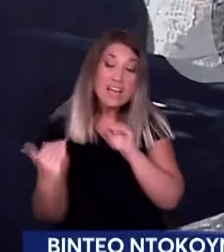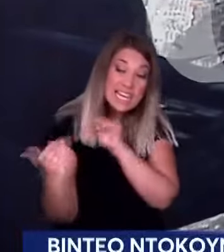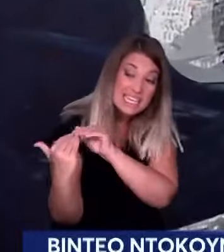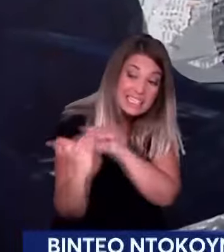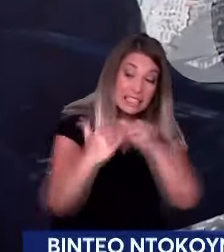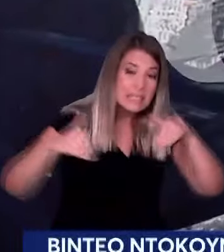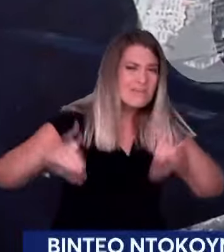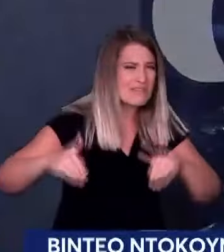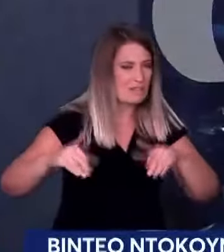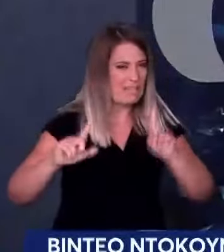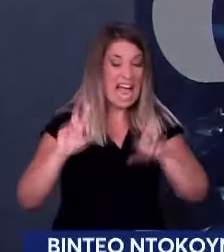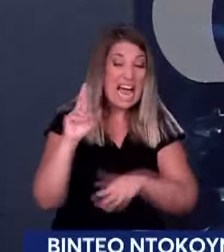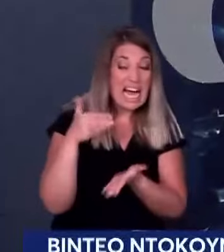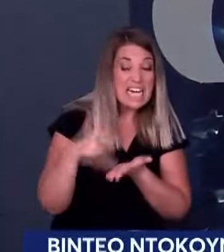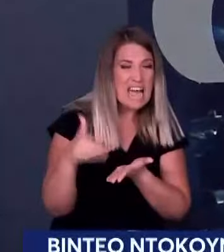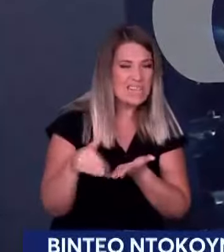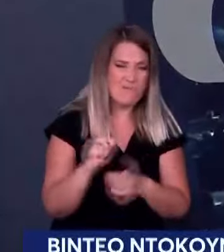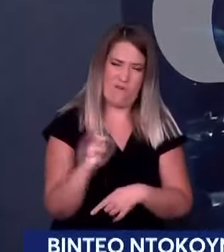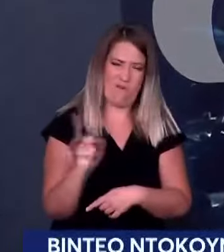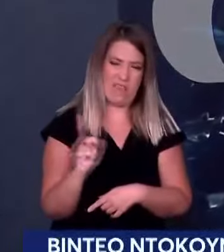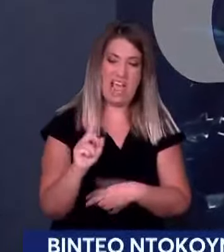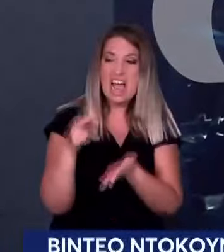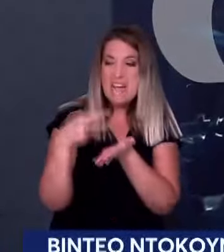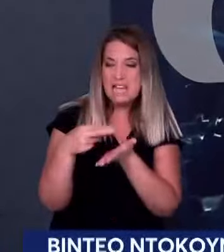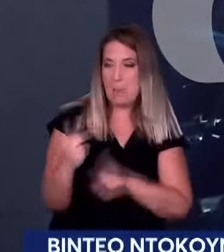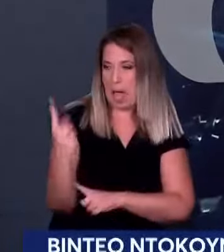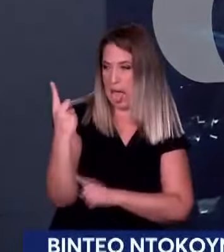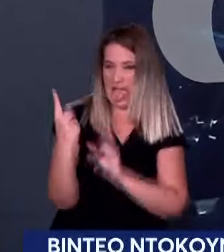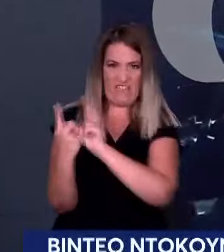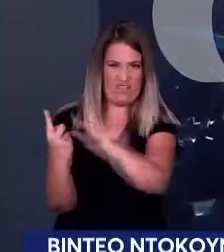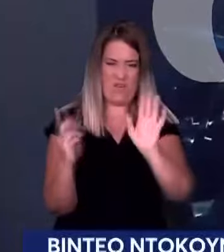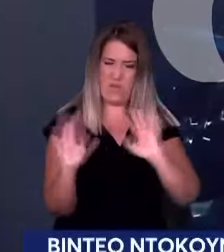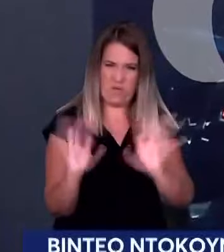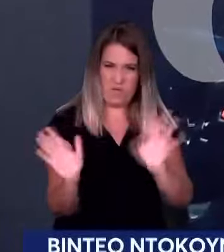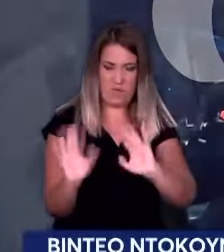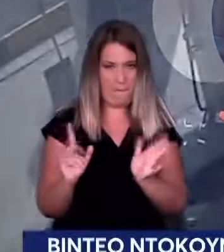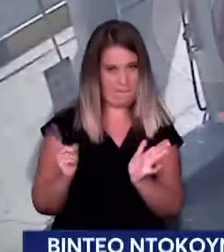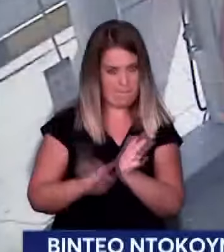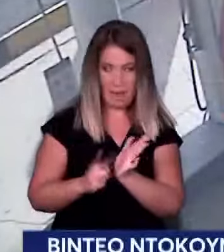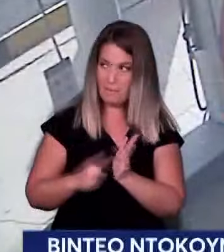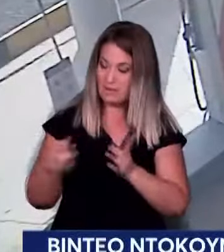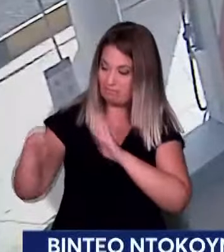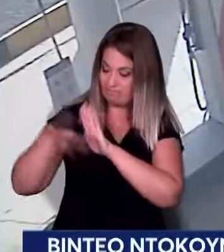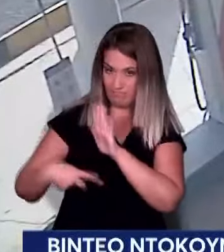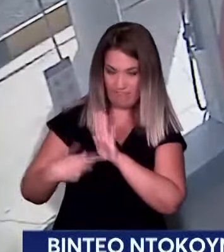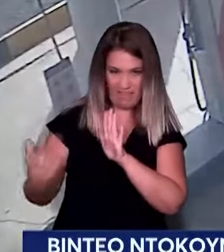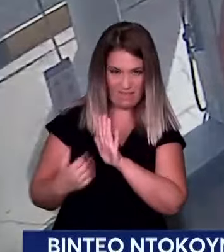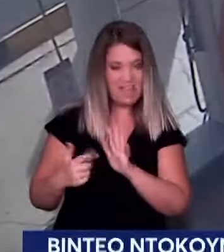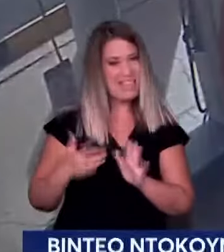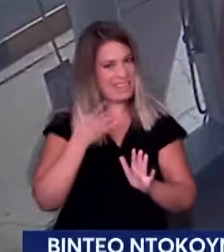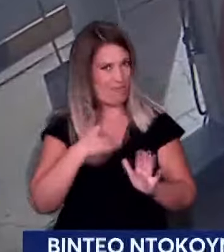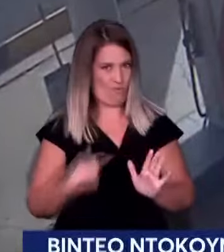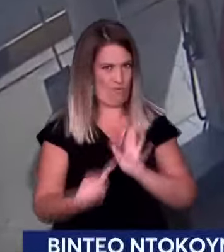μην αφήσουμε το ρατσισμό, το αυγό του φιδιού, να εκολαφθεί. Αυτός είναι ο λόγος που προβάλλουμε αυτό το